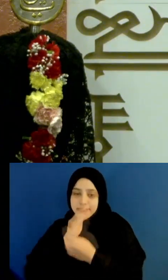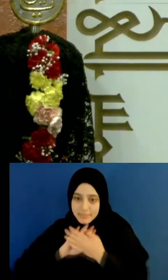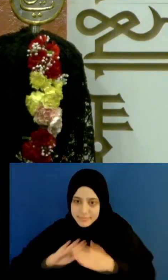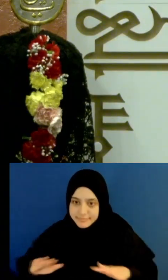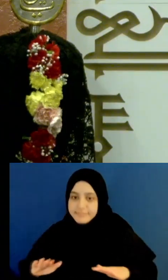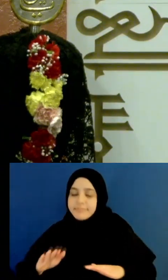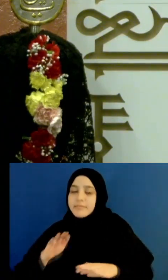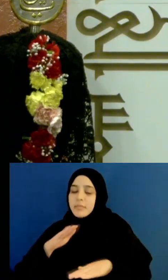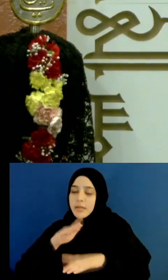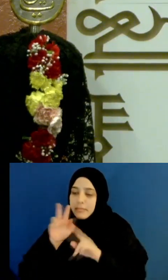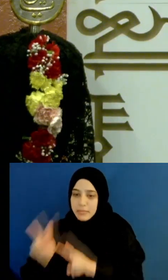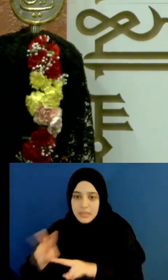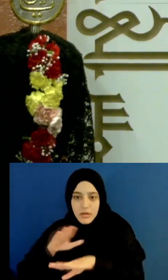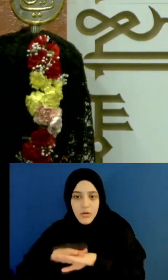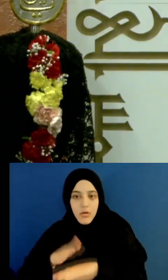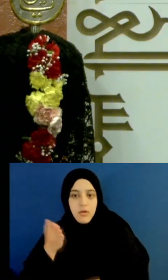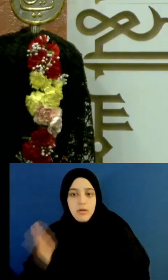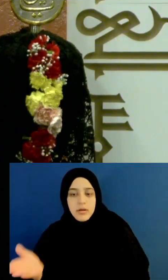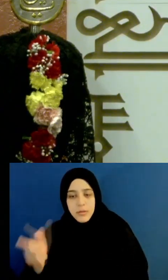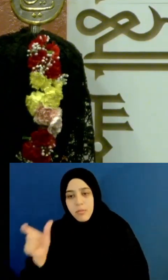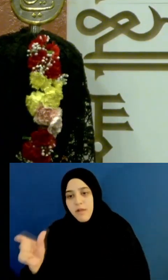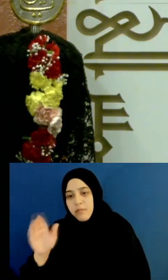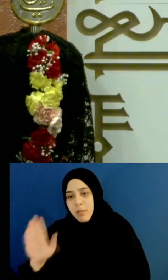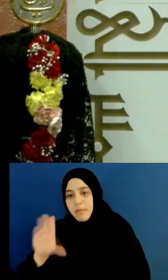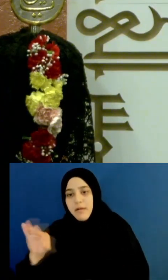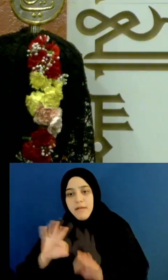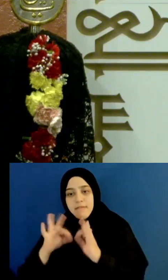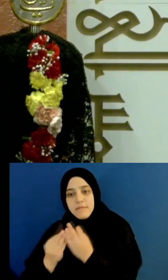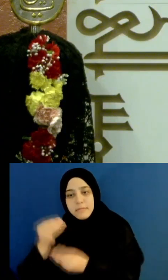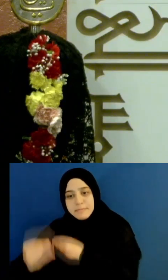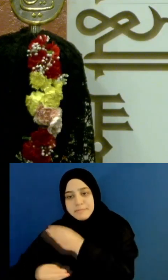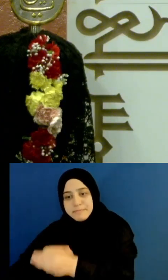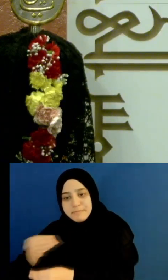اللهم صل على محمد وآل محمد وعجل فرجه.